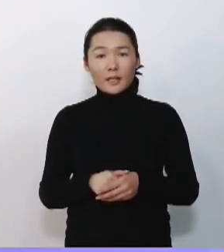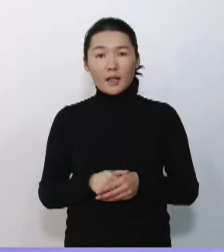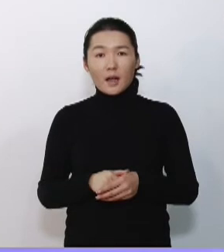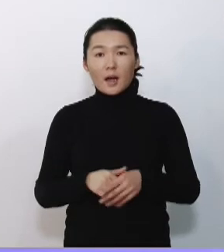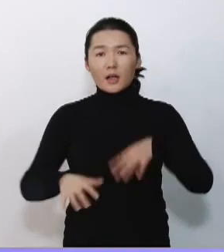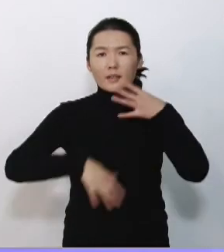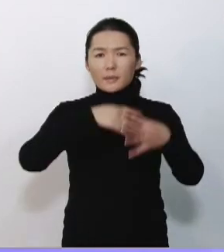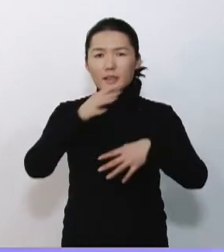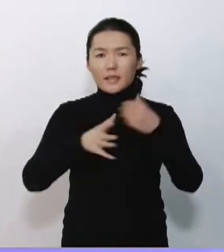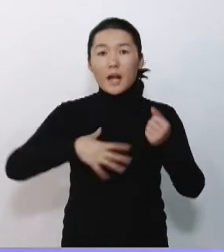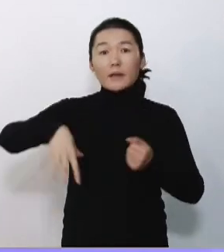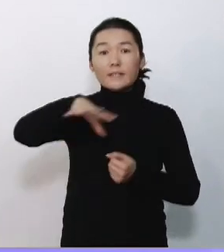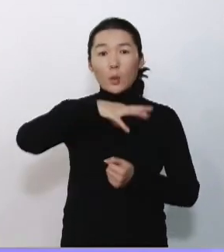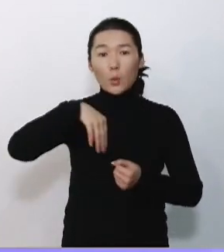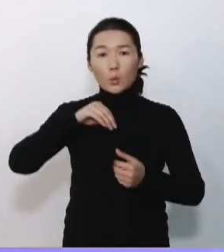Разбросали все кругом.